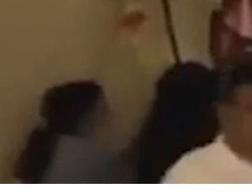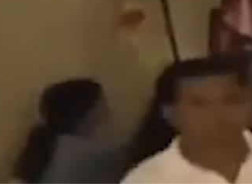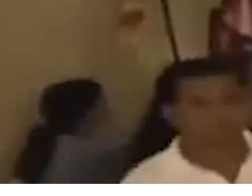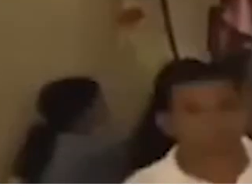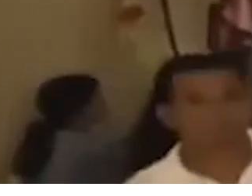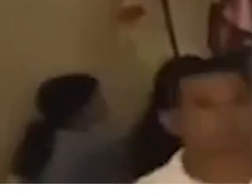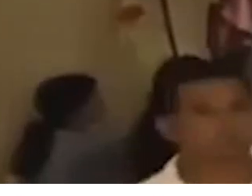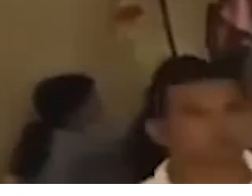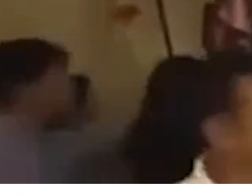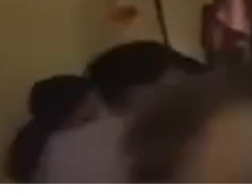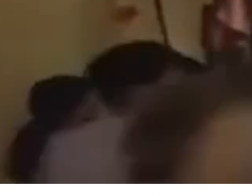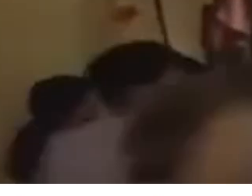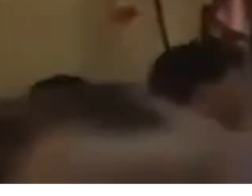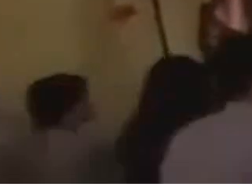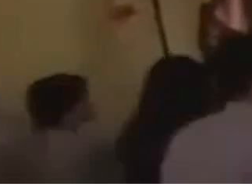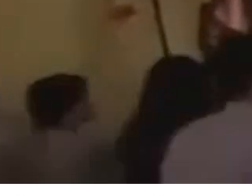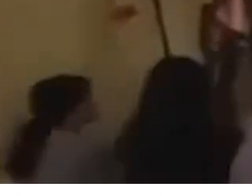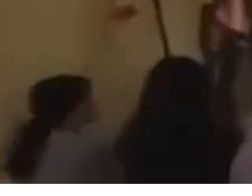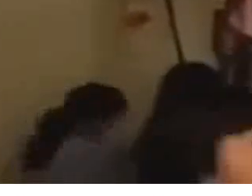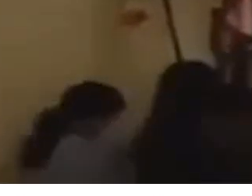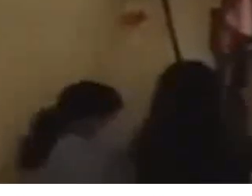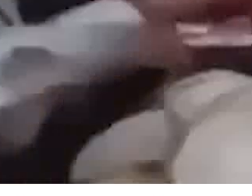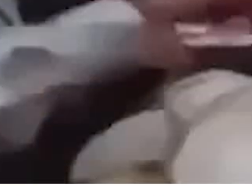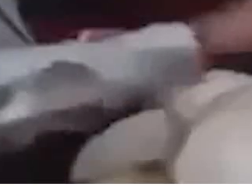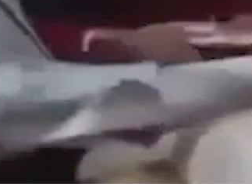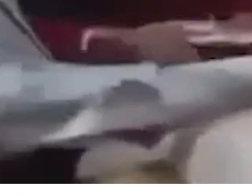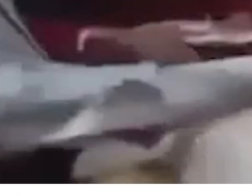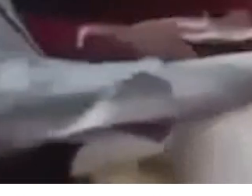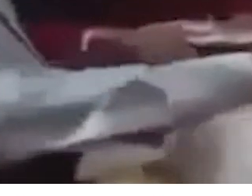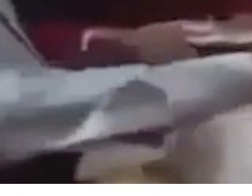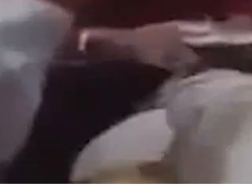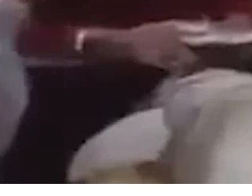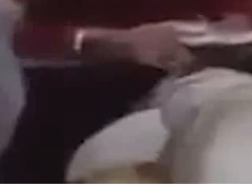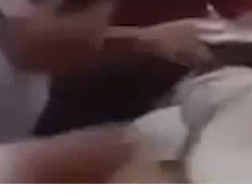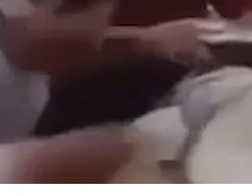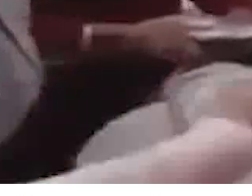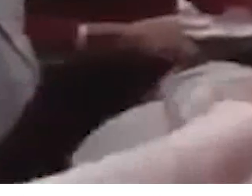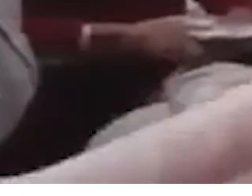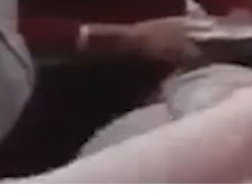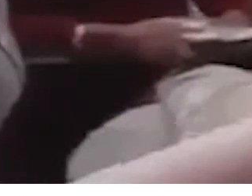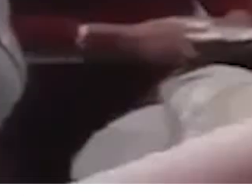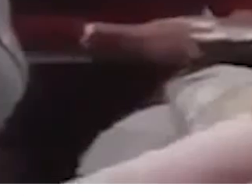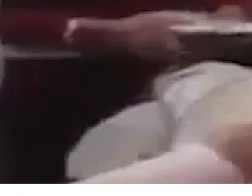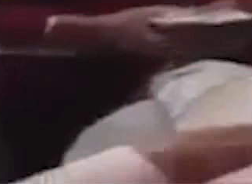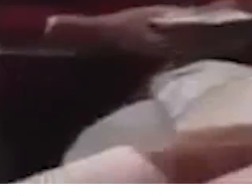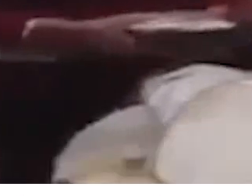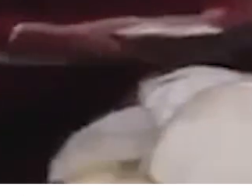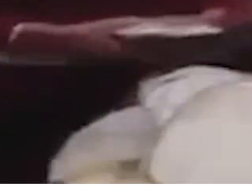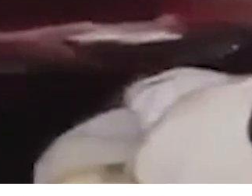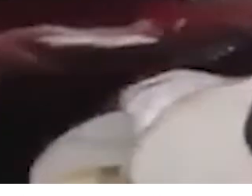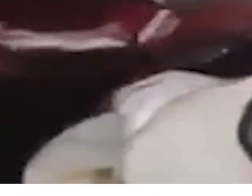Upunasang panampanyo. Eh, gawa ng kamay ng tao yan. Bawal ng Diyos yan, mga kapatid. Kaya,